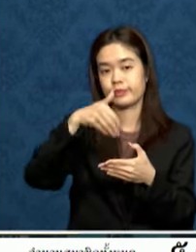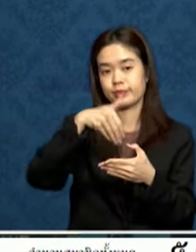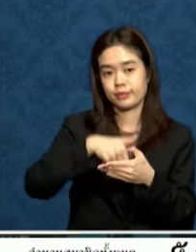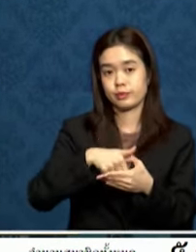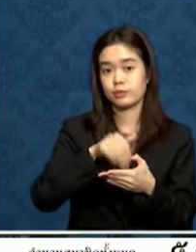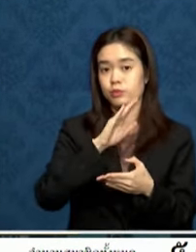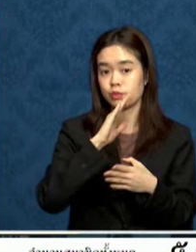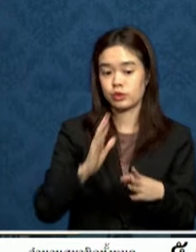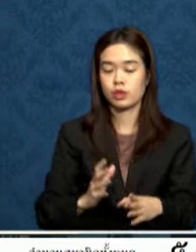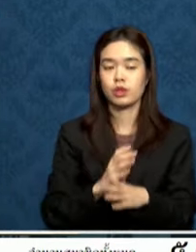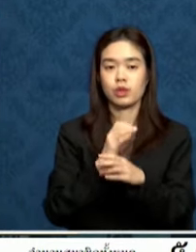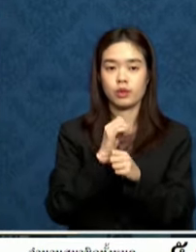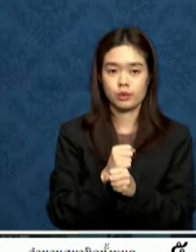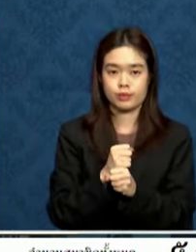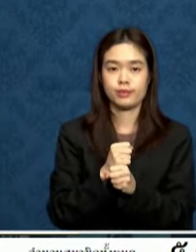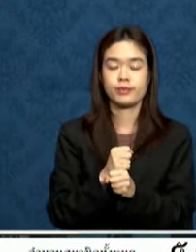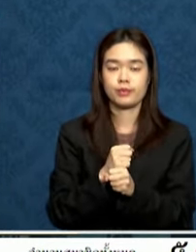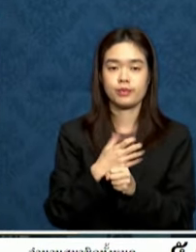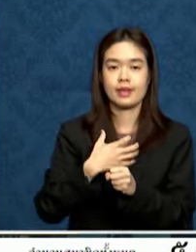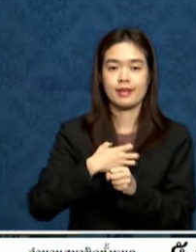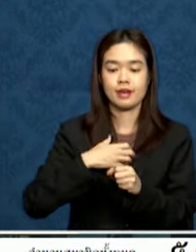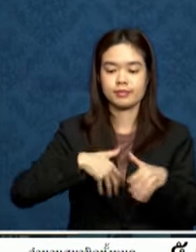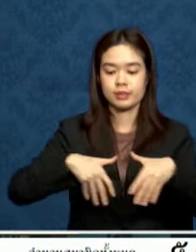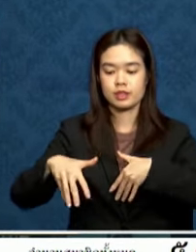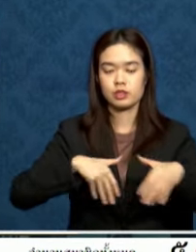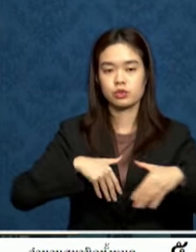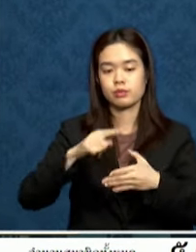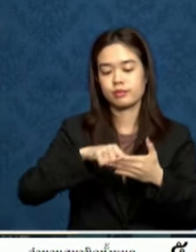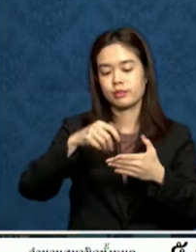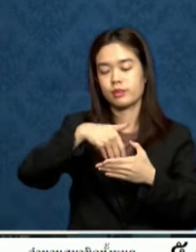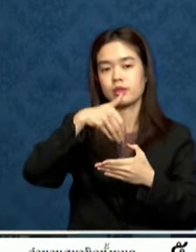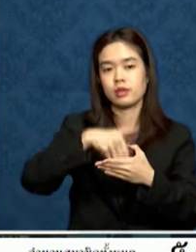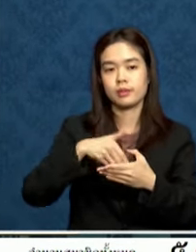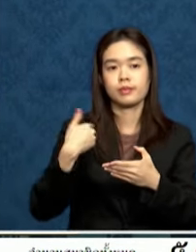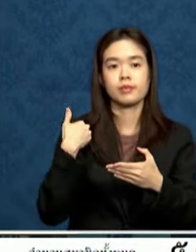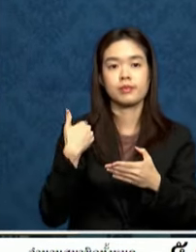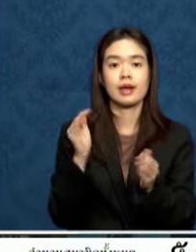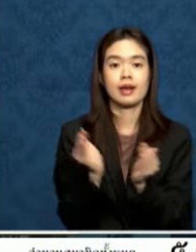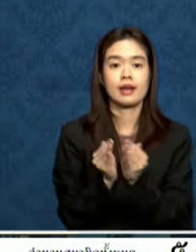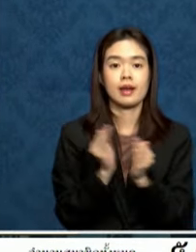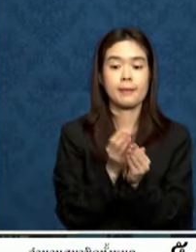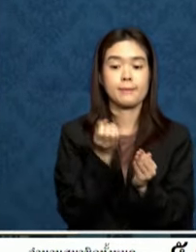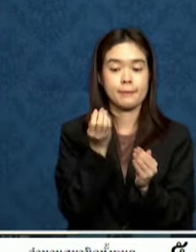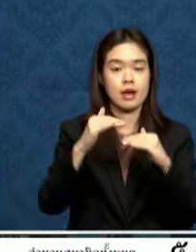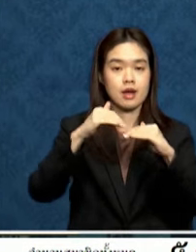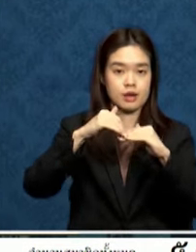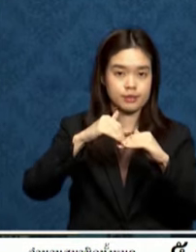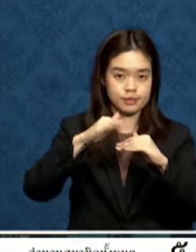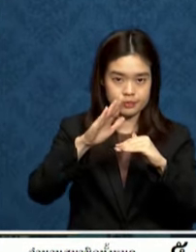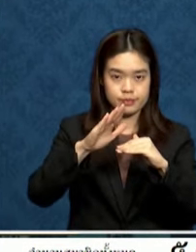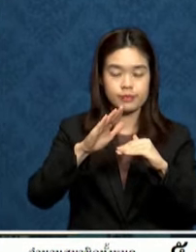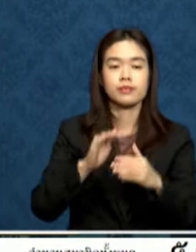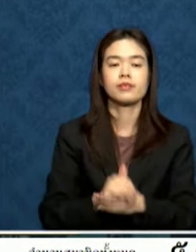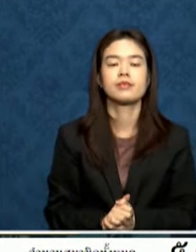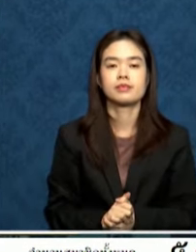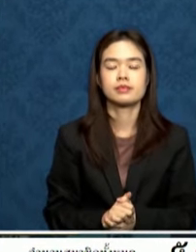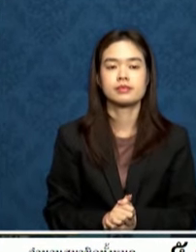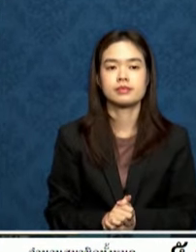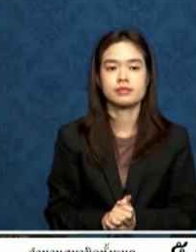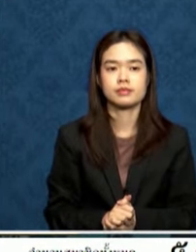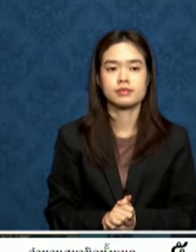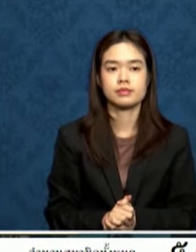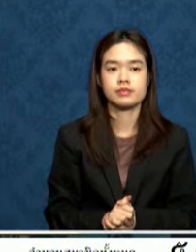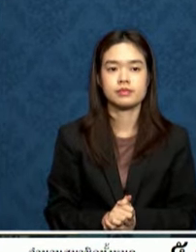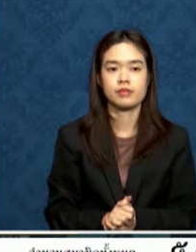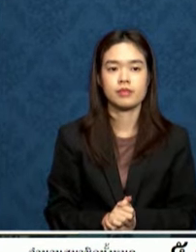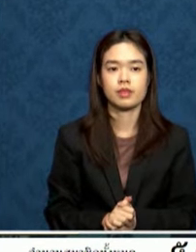ยุติในเรื่องที่จัดทำประชามติต้องมีจำนวนเสียงเกินกึ่งนึงของผู้มาใช้สิทธิ์ออกเสียงใน